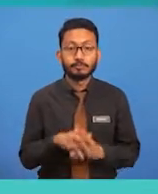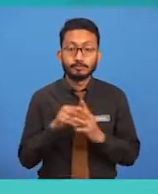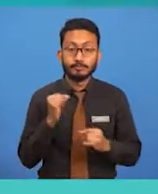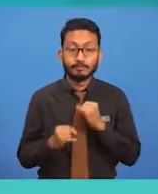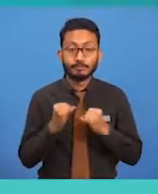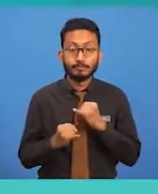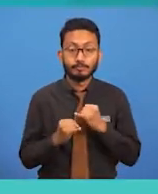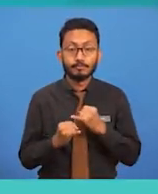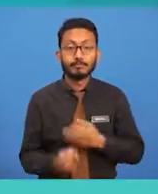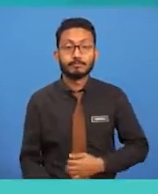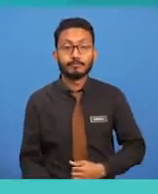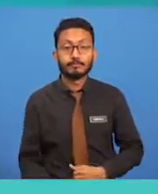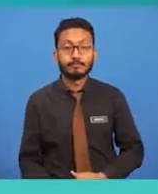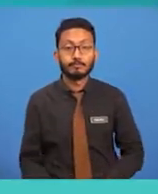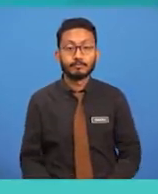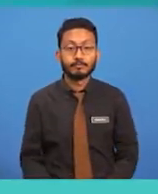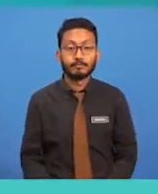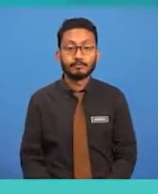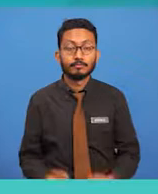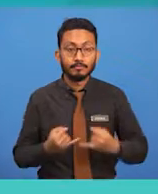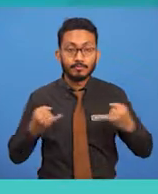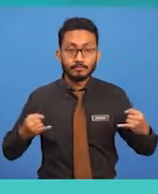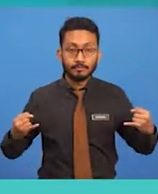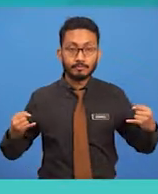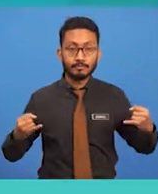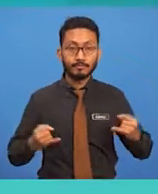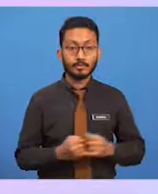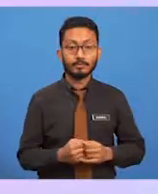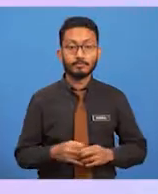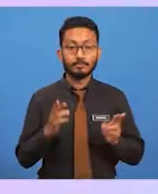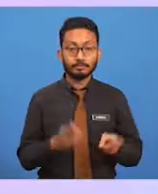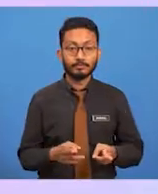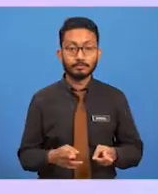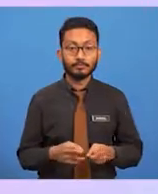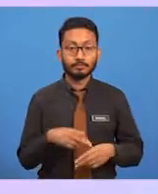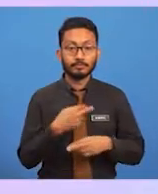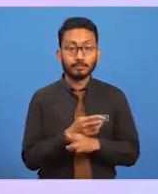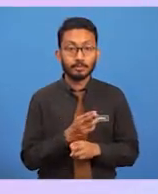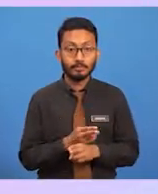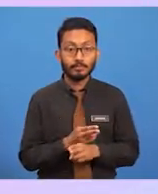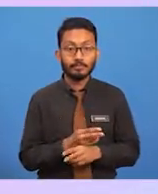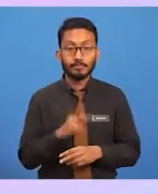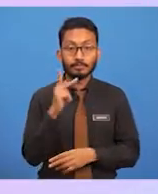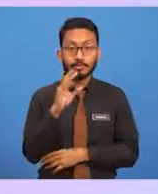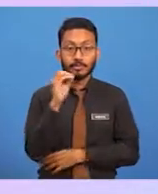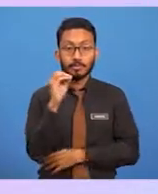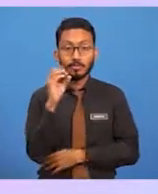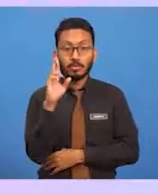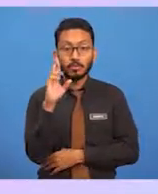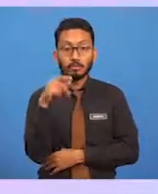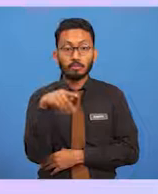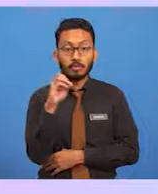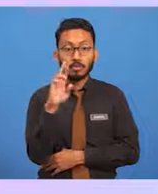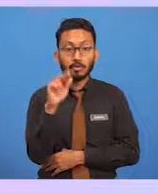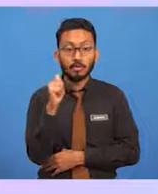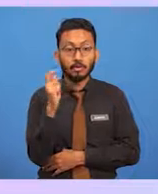ini, iaitu jenis-jenis rekaan korporat. Rekaan grafik dan rekaan korporat